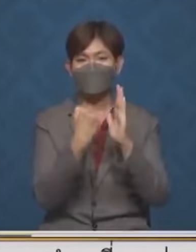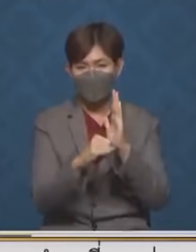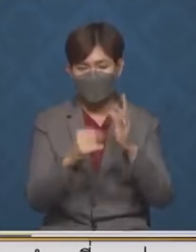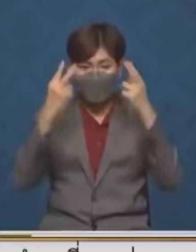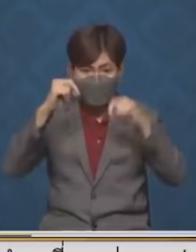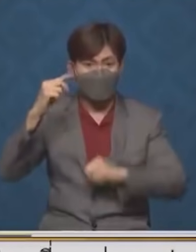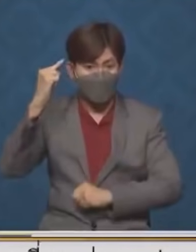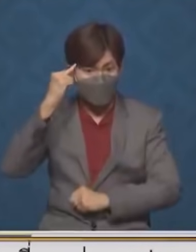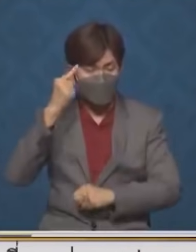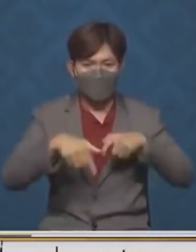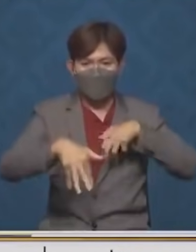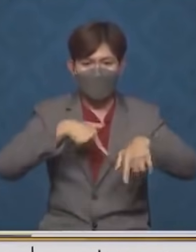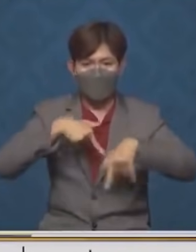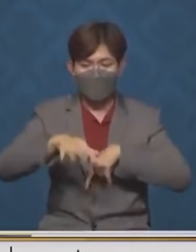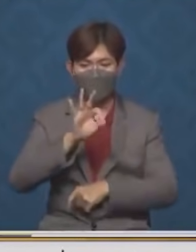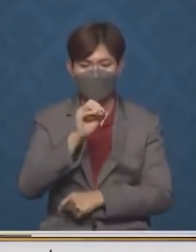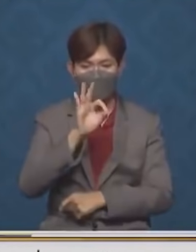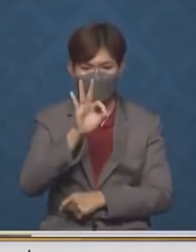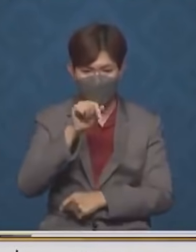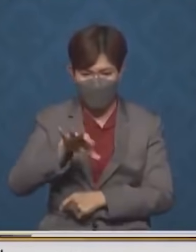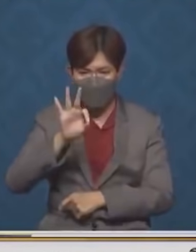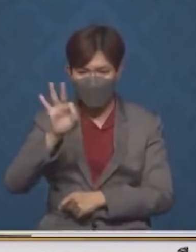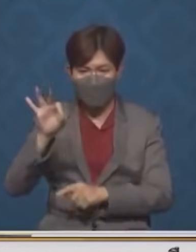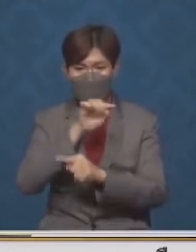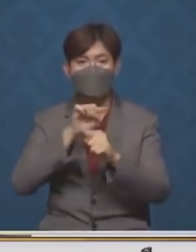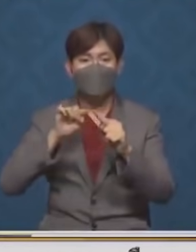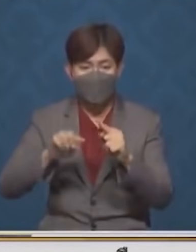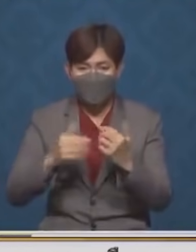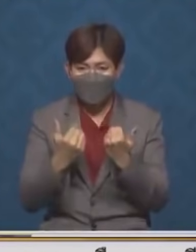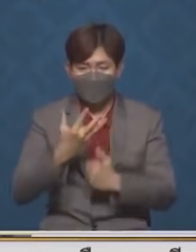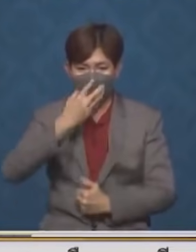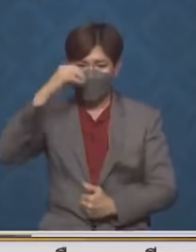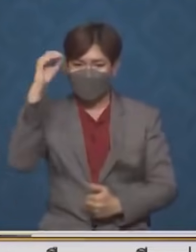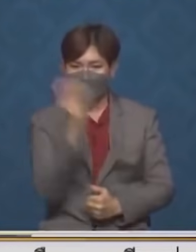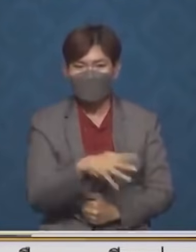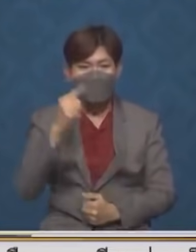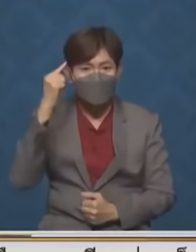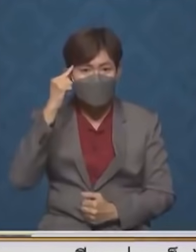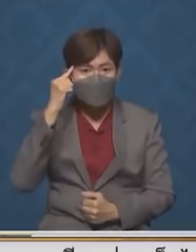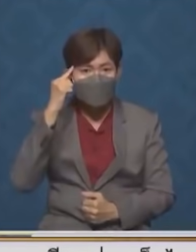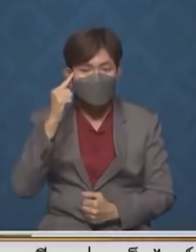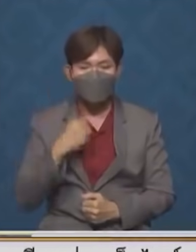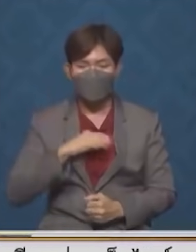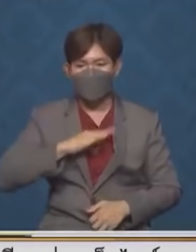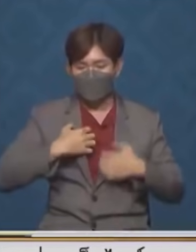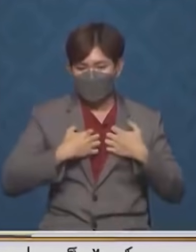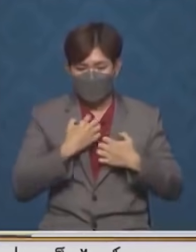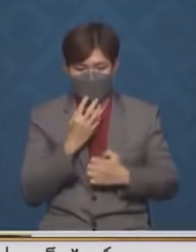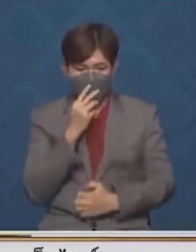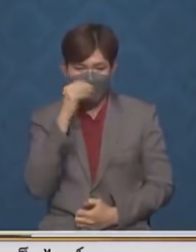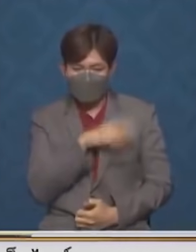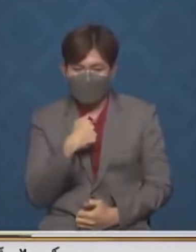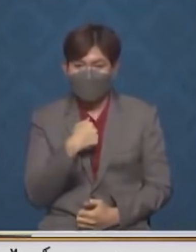นายกรู้ไหมว่าประชาชน 99.99% เนี่ยเขารังเกียจท่านนายกเข้าไส้ขยะขยแงถ้าท่าน